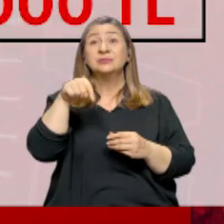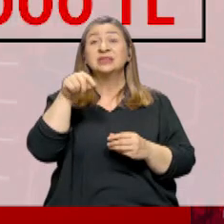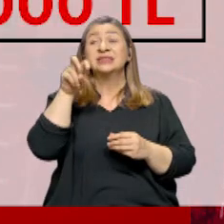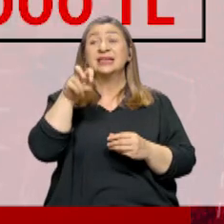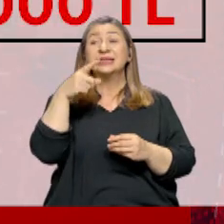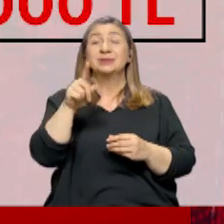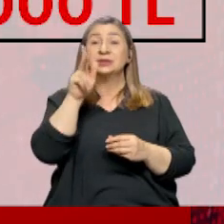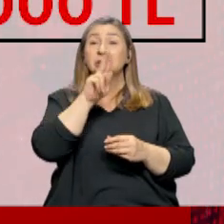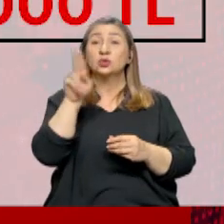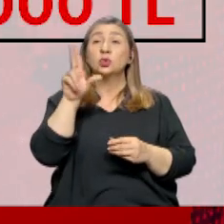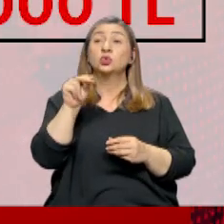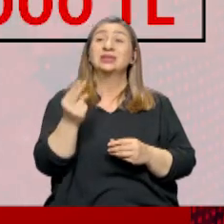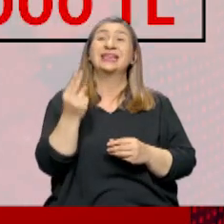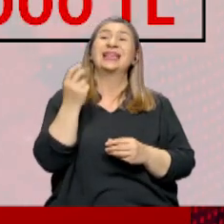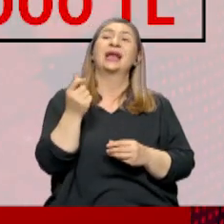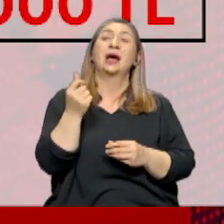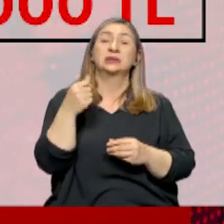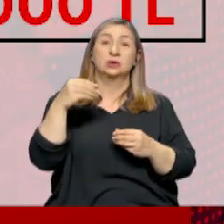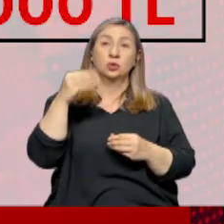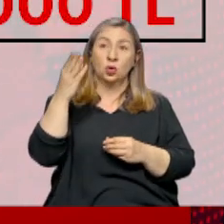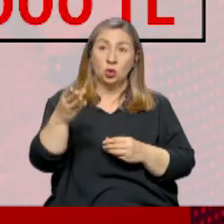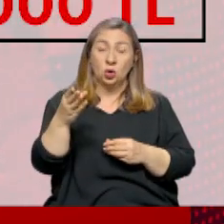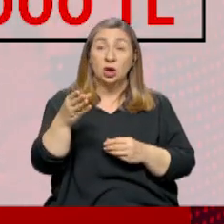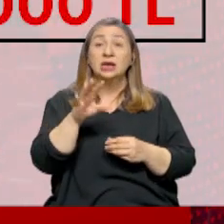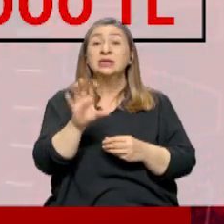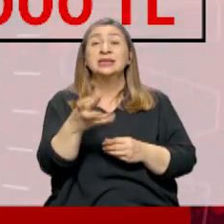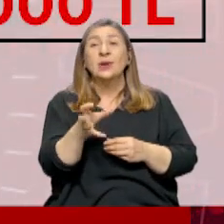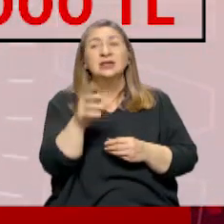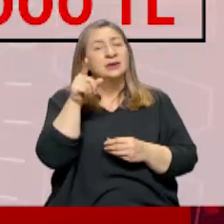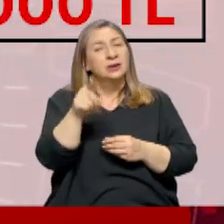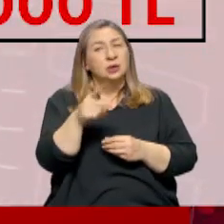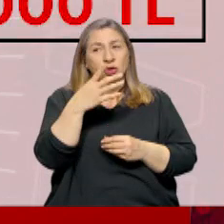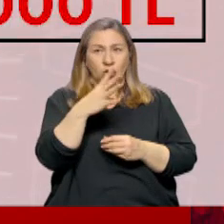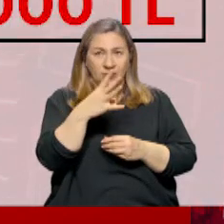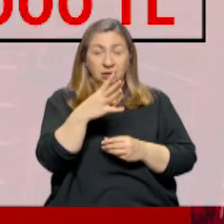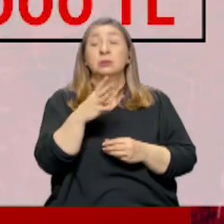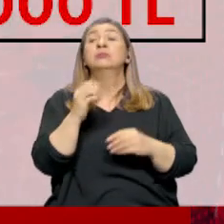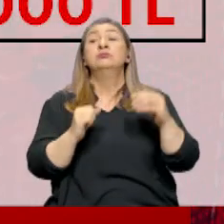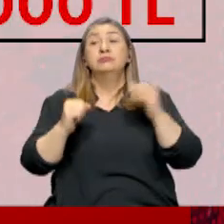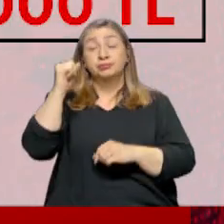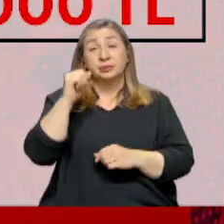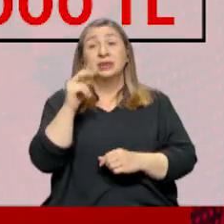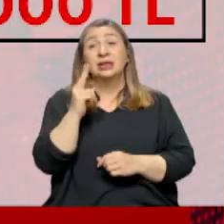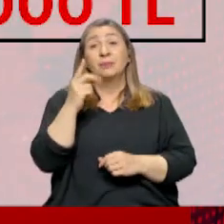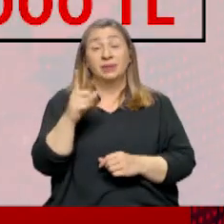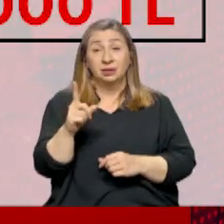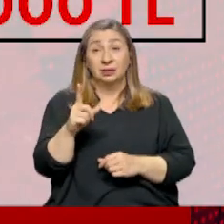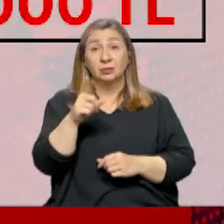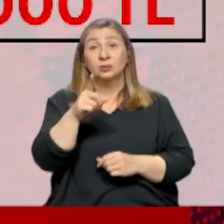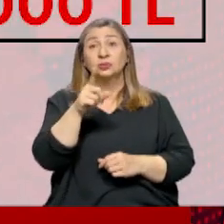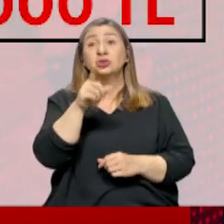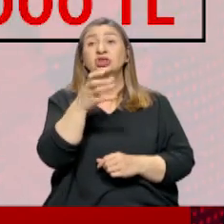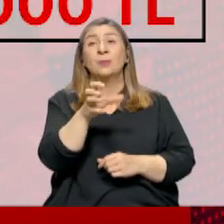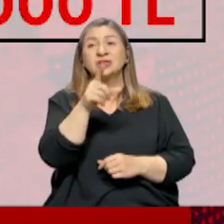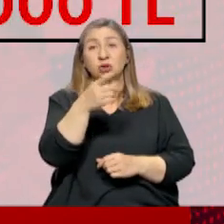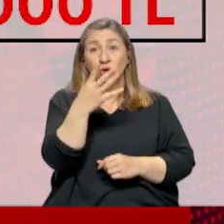bugün 8737 liradan satılıyor. Çamaşır makinesinde de benzer bir durum var. Bu çamaşır makinesi